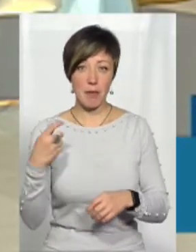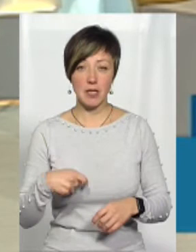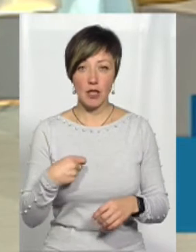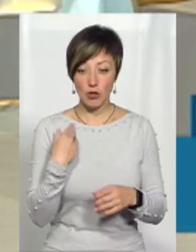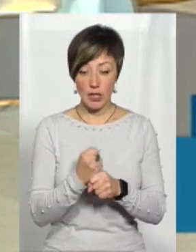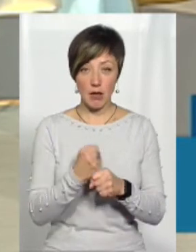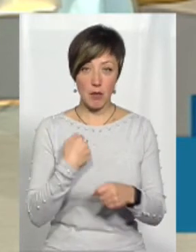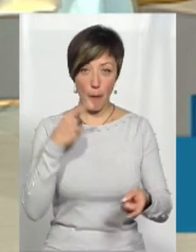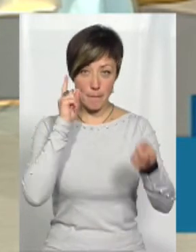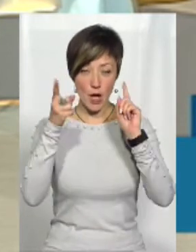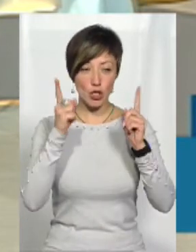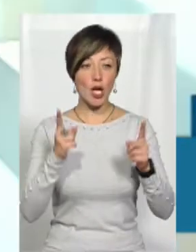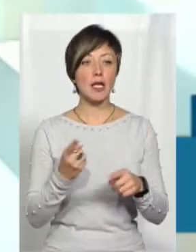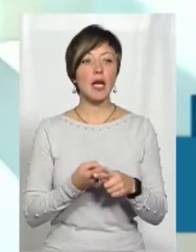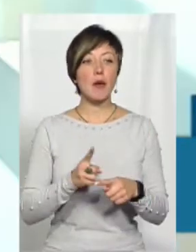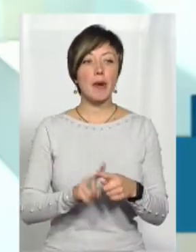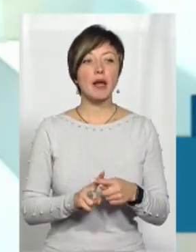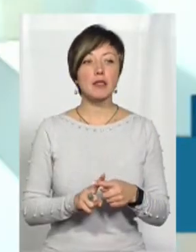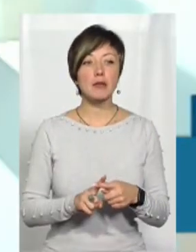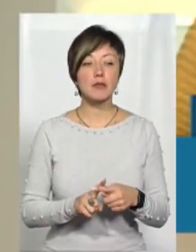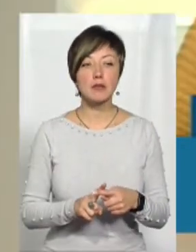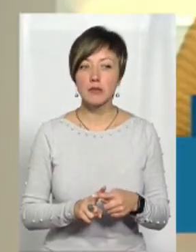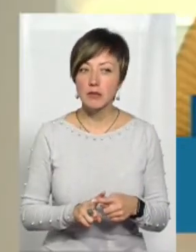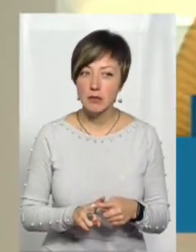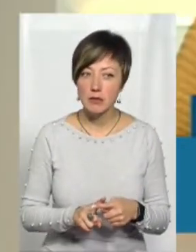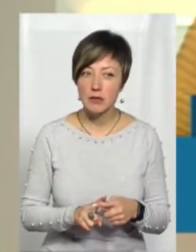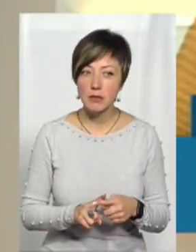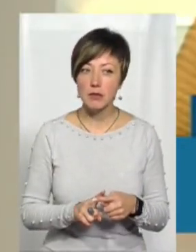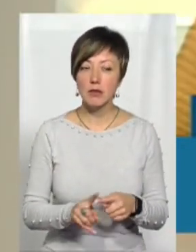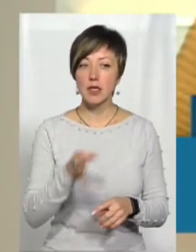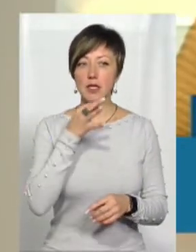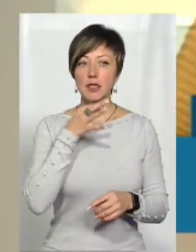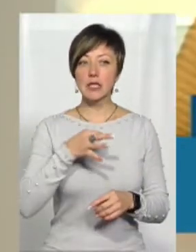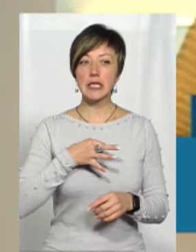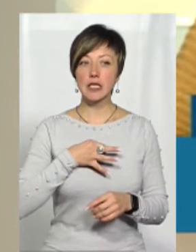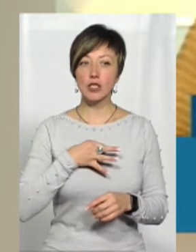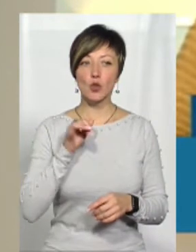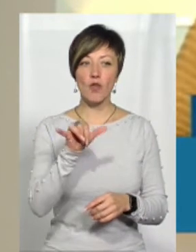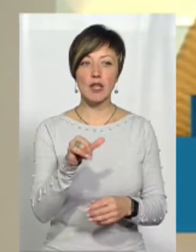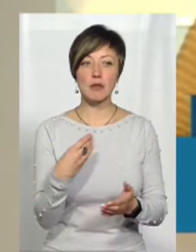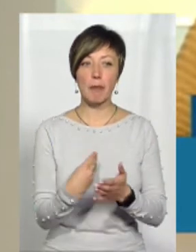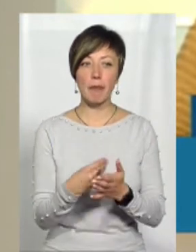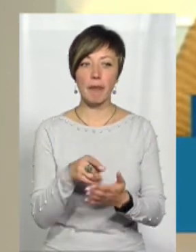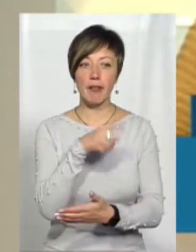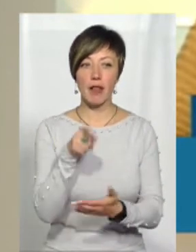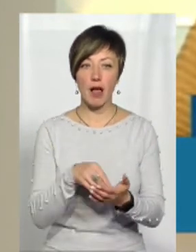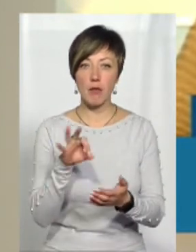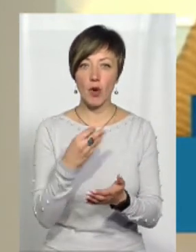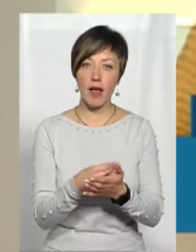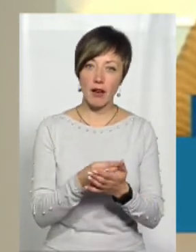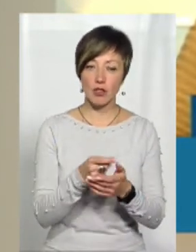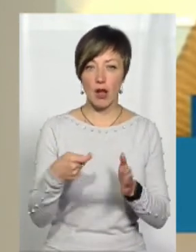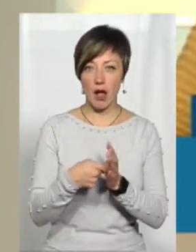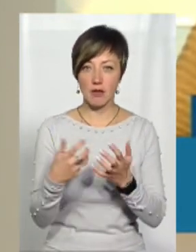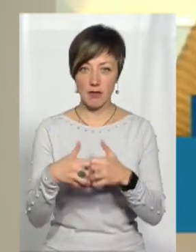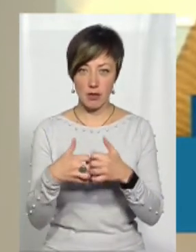меня поражает. И поэтому... Дякуємо вам. А скажіть, будь ласка, от питання у вас тільки про тарифи чи про касові апарати?